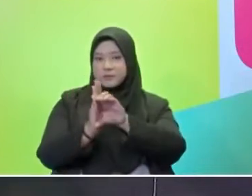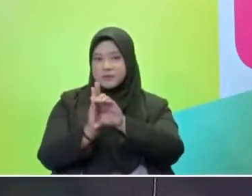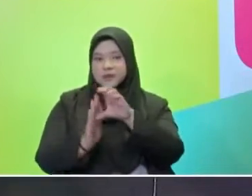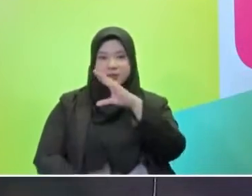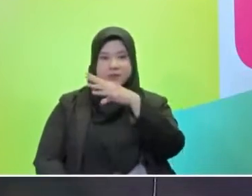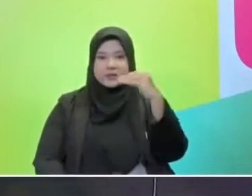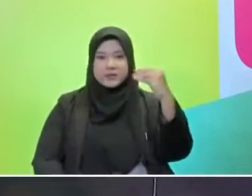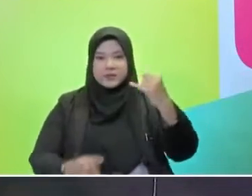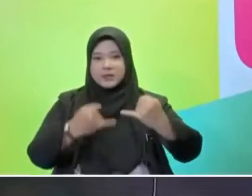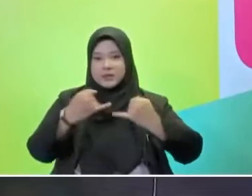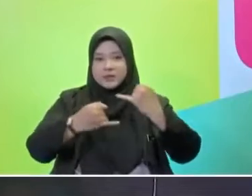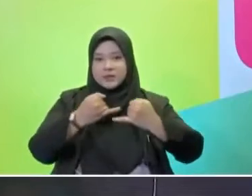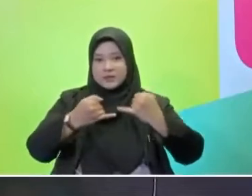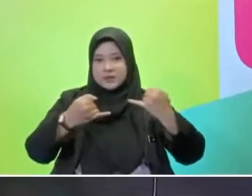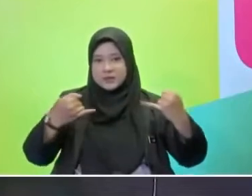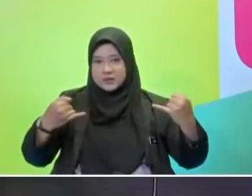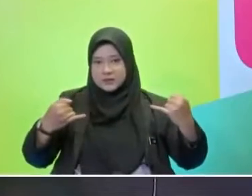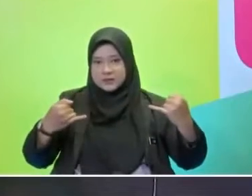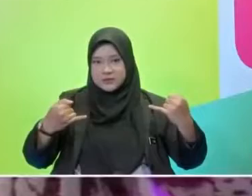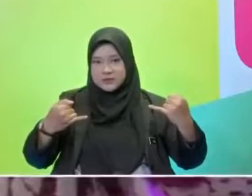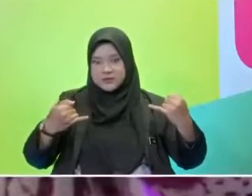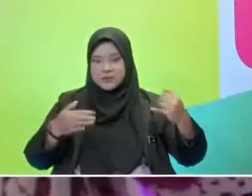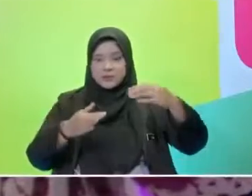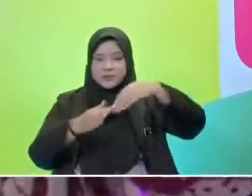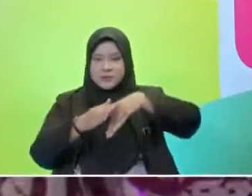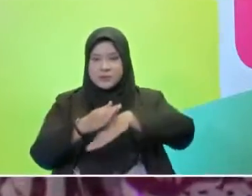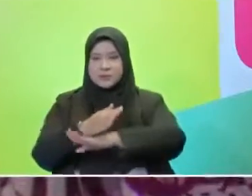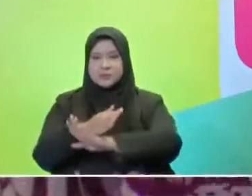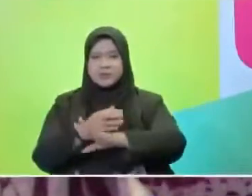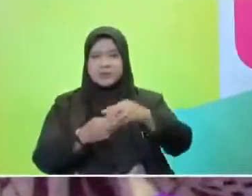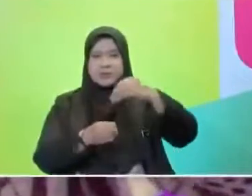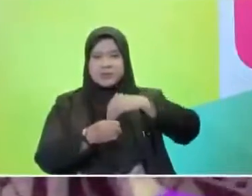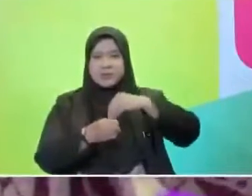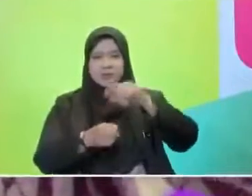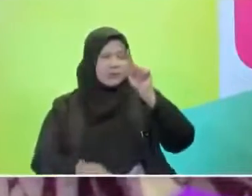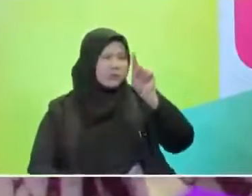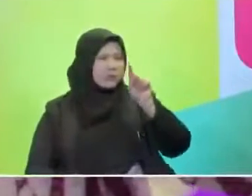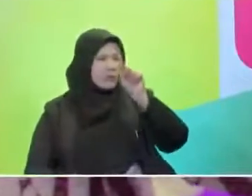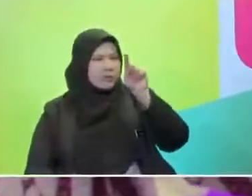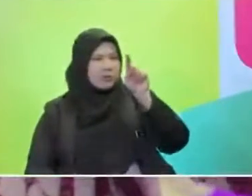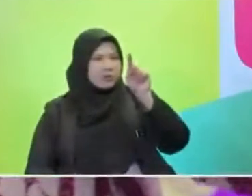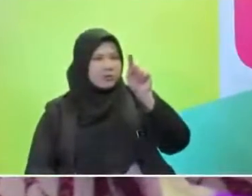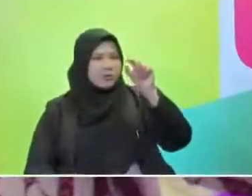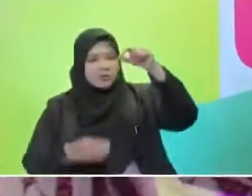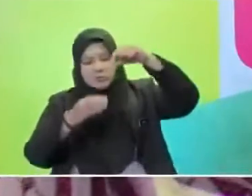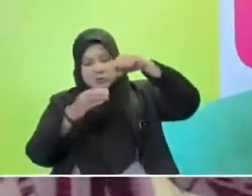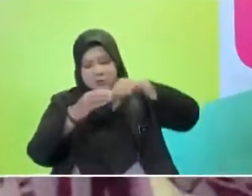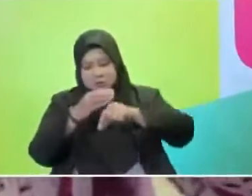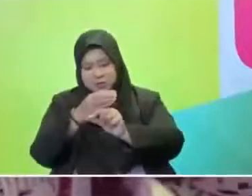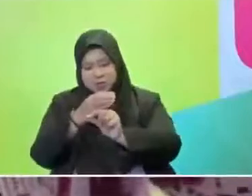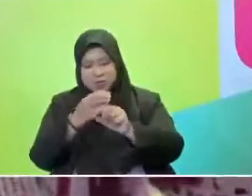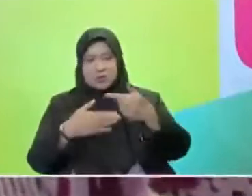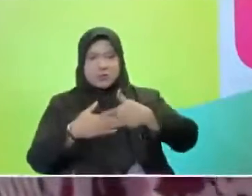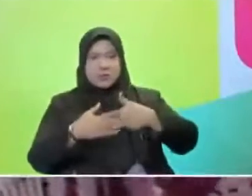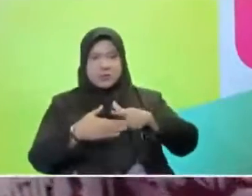Saya masukkan dalam lubang yang dah ditebuk. Baik, okey jom. Okey. Kemudian dan ikat. Ikat